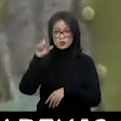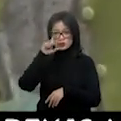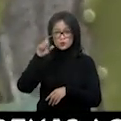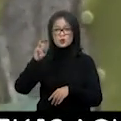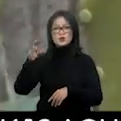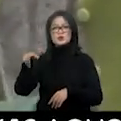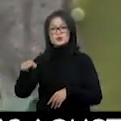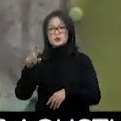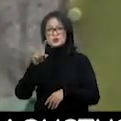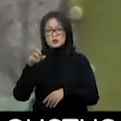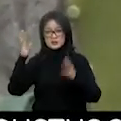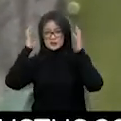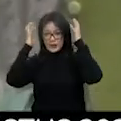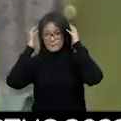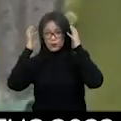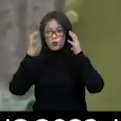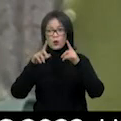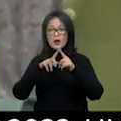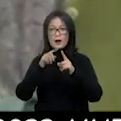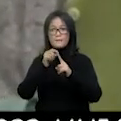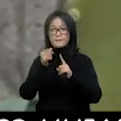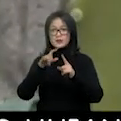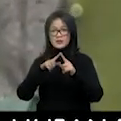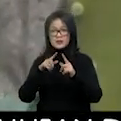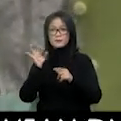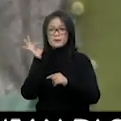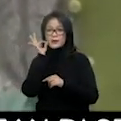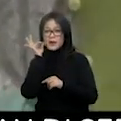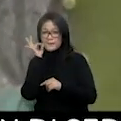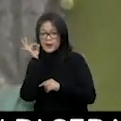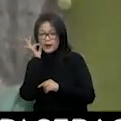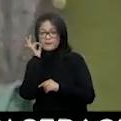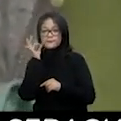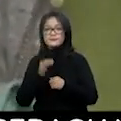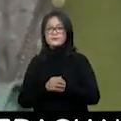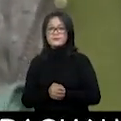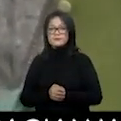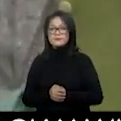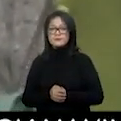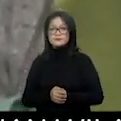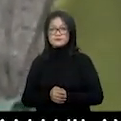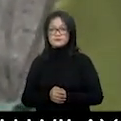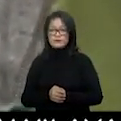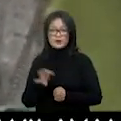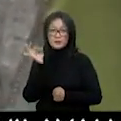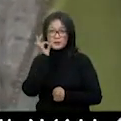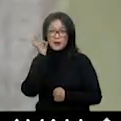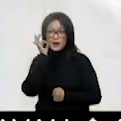terhadap saudari Amelia. Saya mohon maaf dengan sangat kepada saudari Amelia